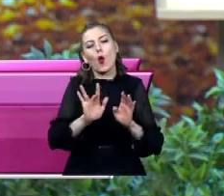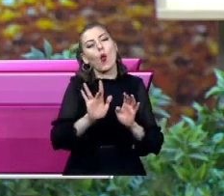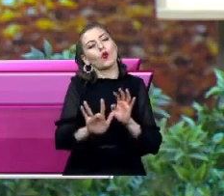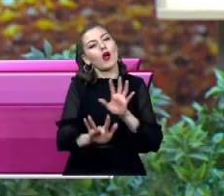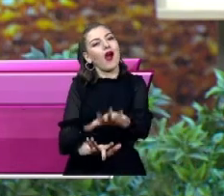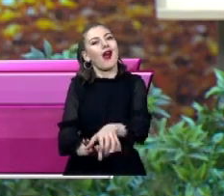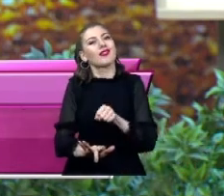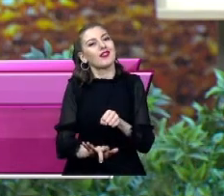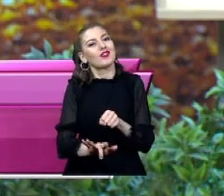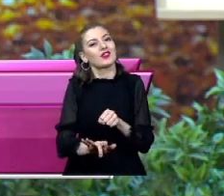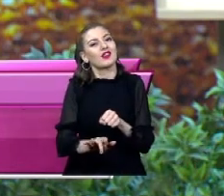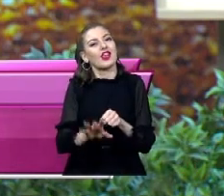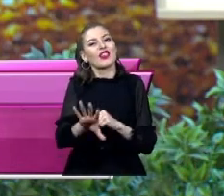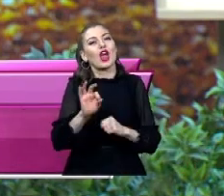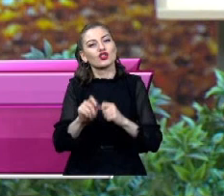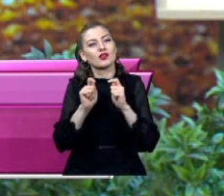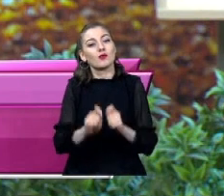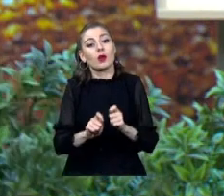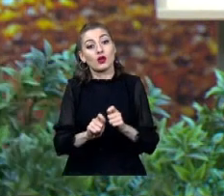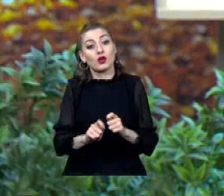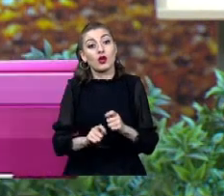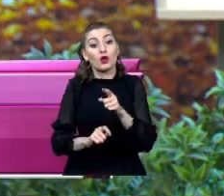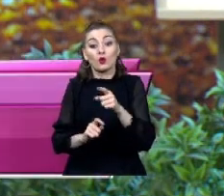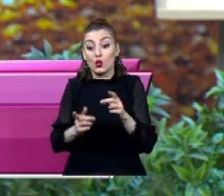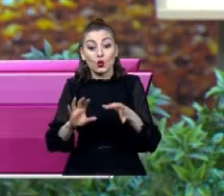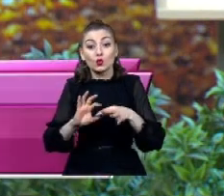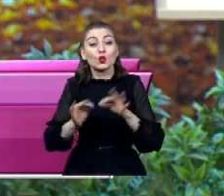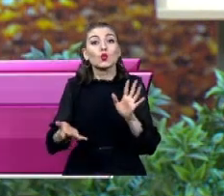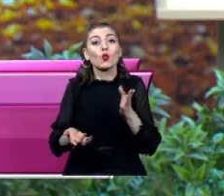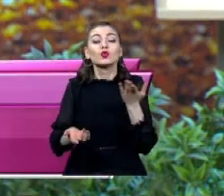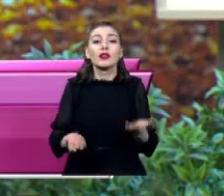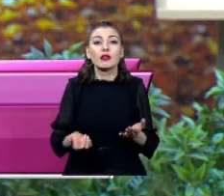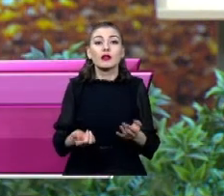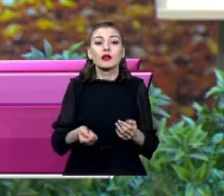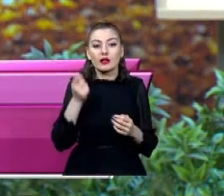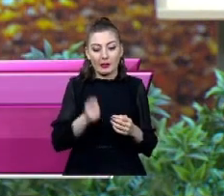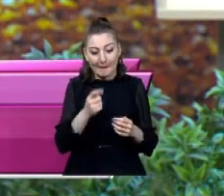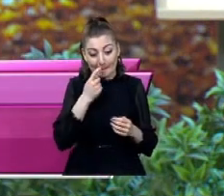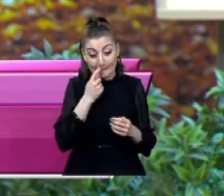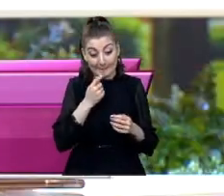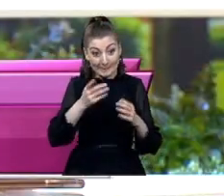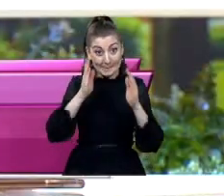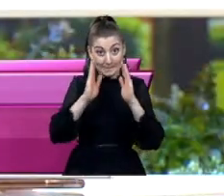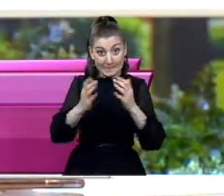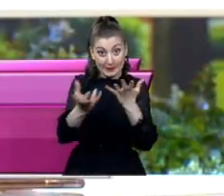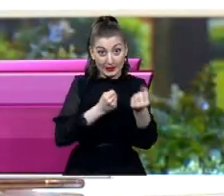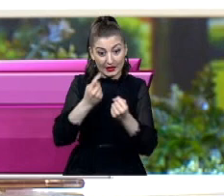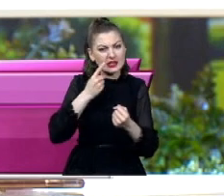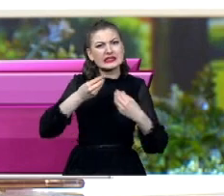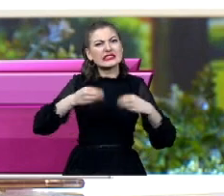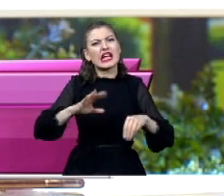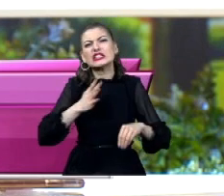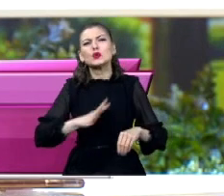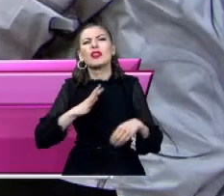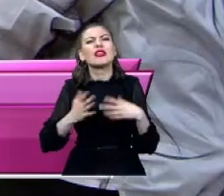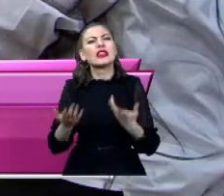genelde ortalama olanı tercih ederler. Ama orada sonuçta aslında piyasanın ya da marketin bize satmak istediği